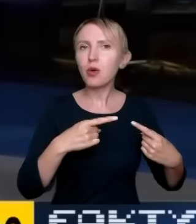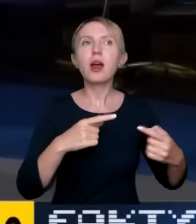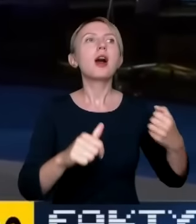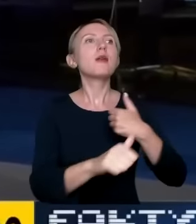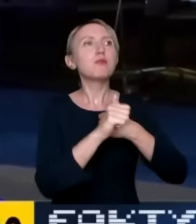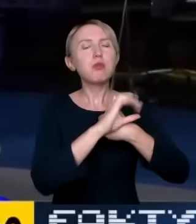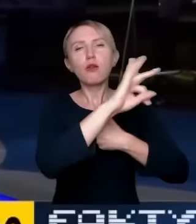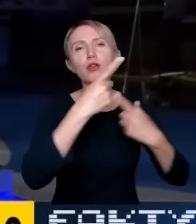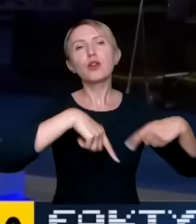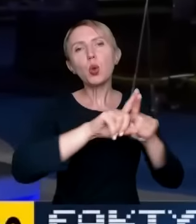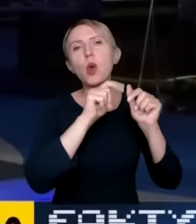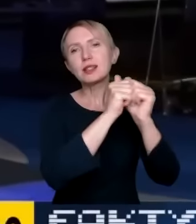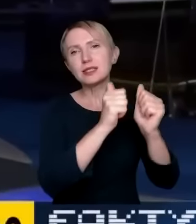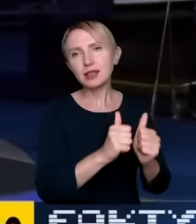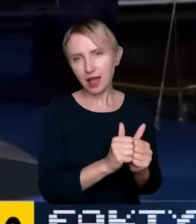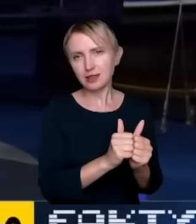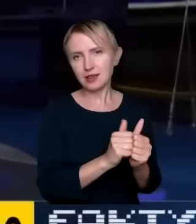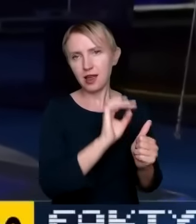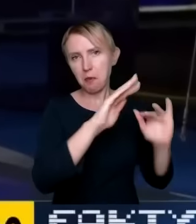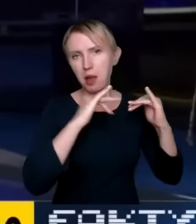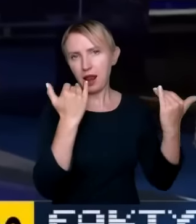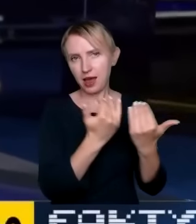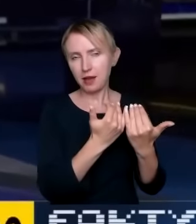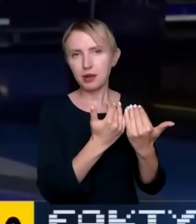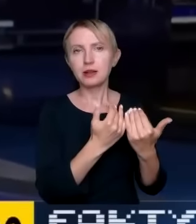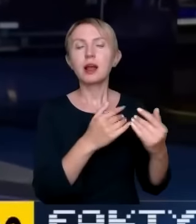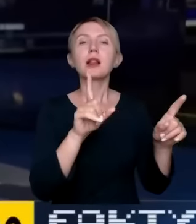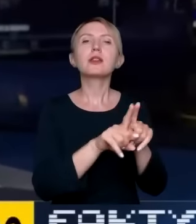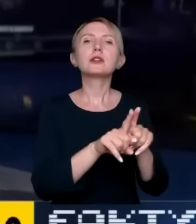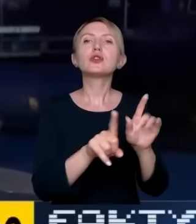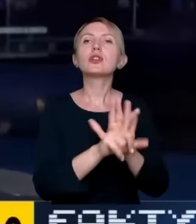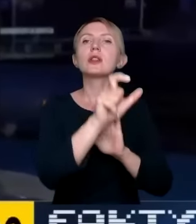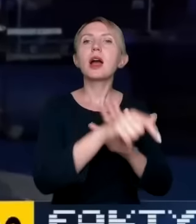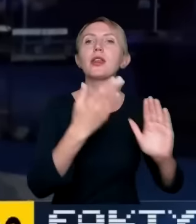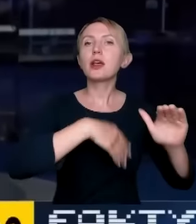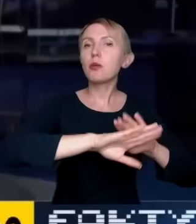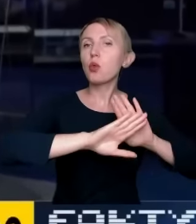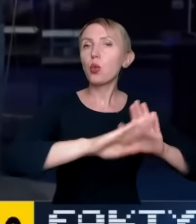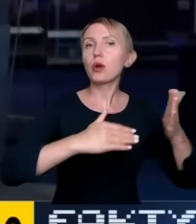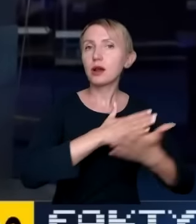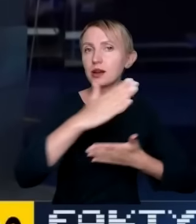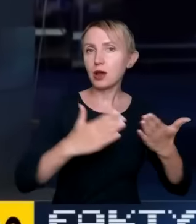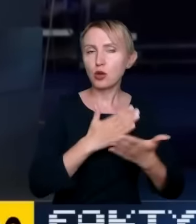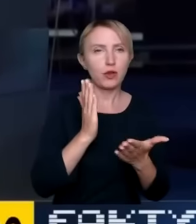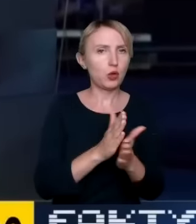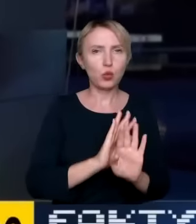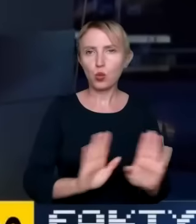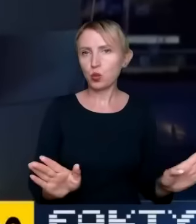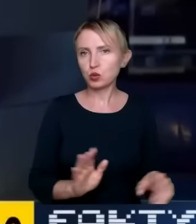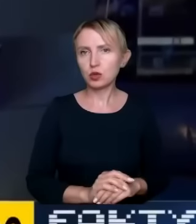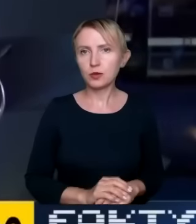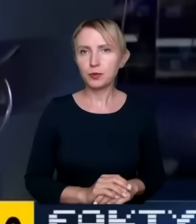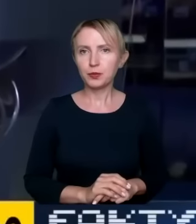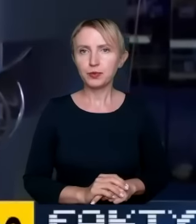parlamentarnym tak nie było. I jako rzecz wtórna wobec immunitetu krajowego. Koniec, kropka. Niestety